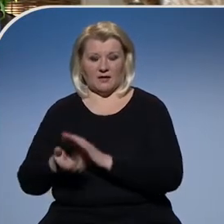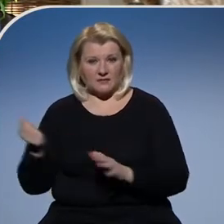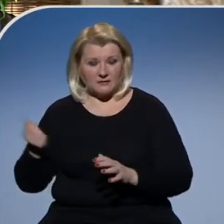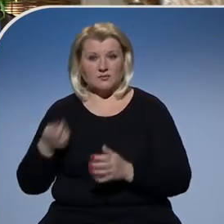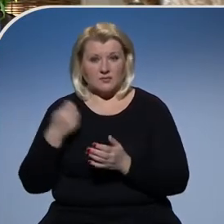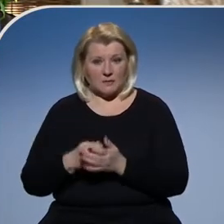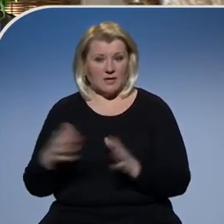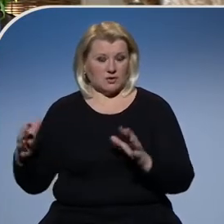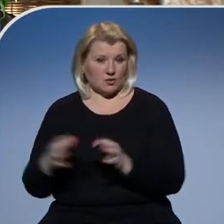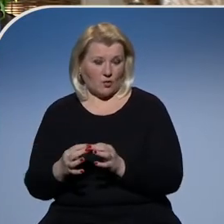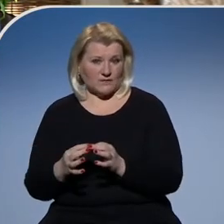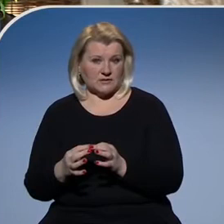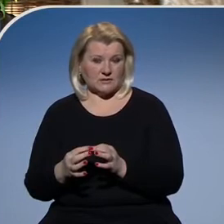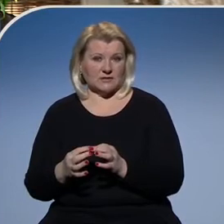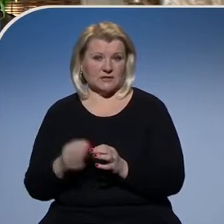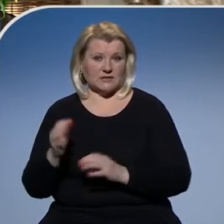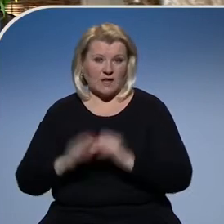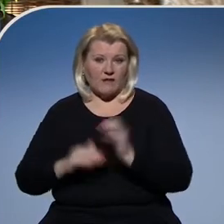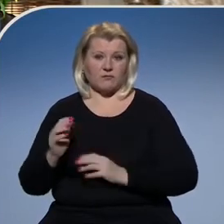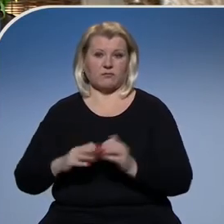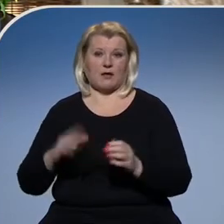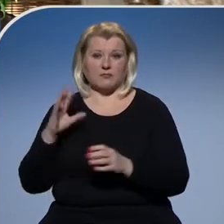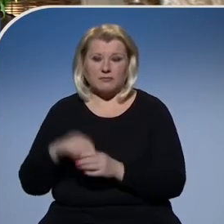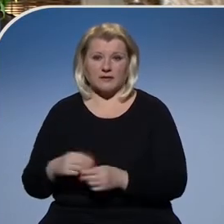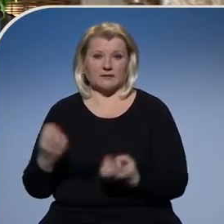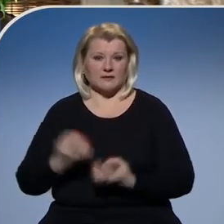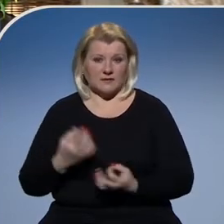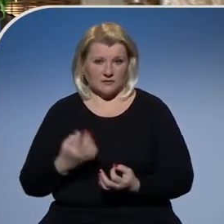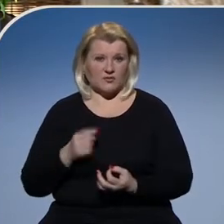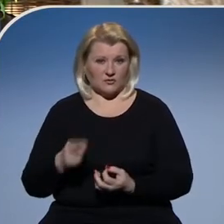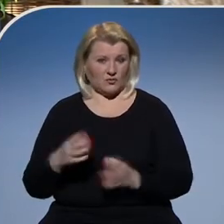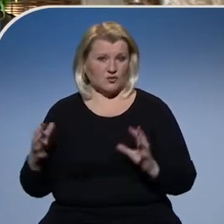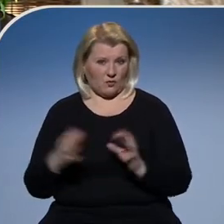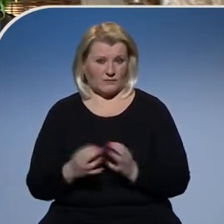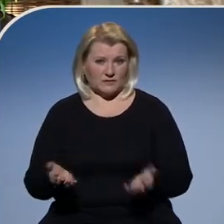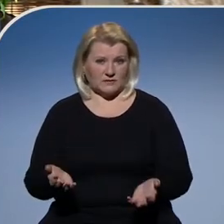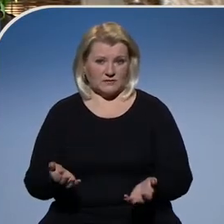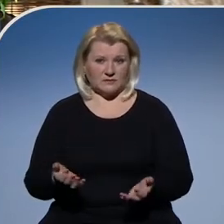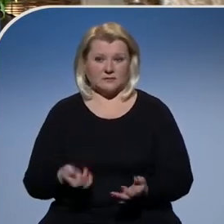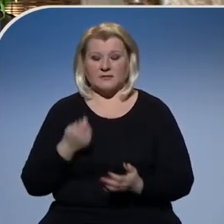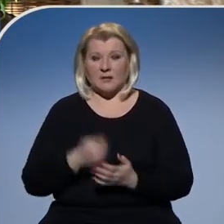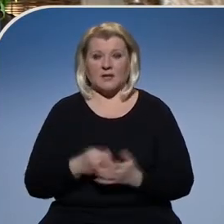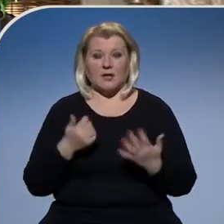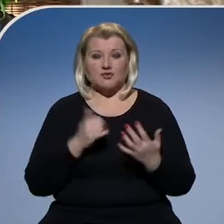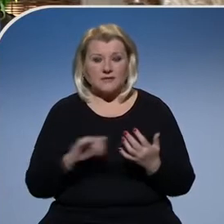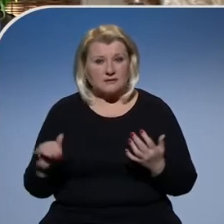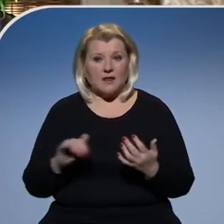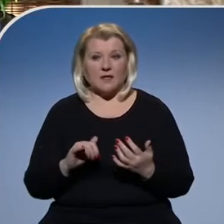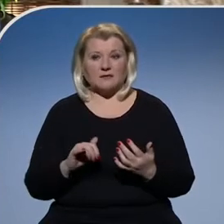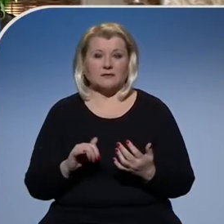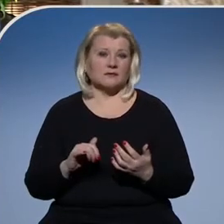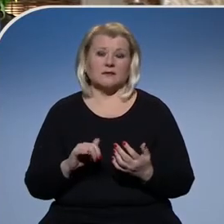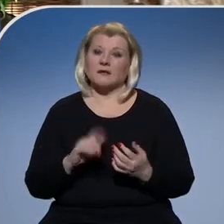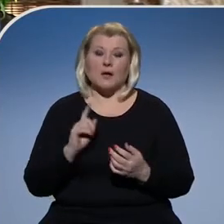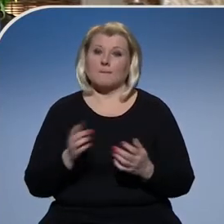jedně souvislosti s úvěrem, pokud by lidé si chtěli brát jinak, když skončí 6letá lhůta, tak potom bez jakýchkoliv důvodů je